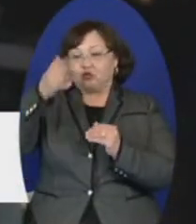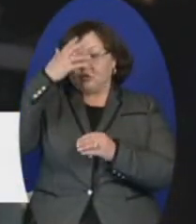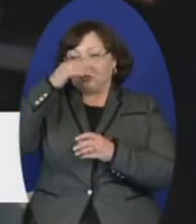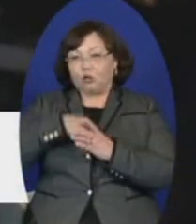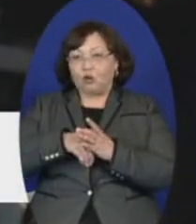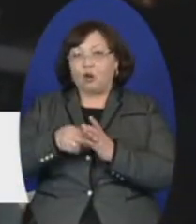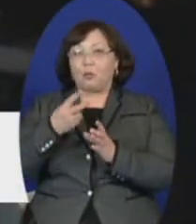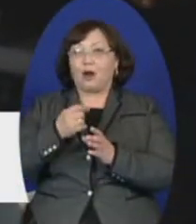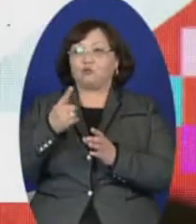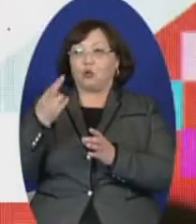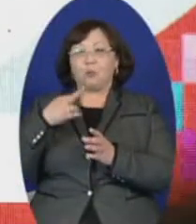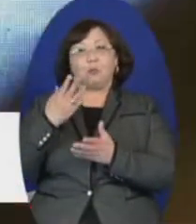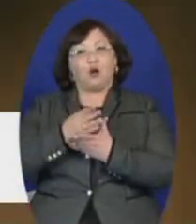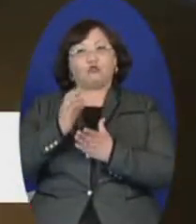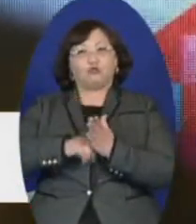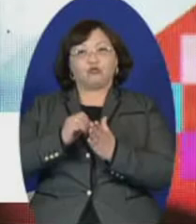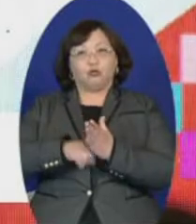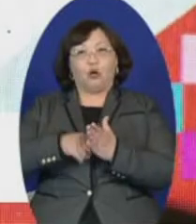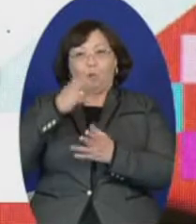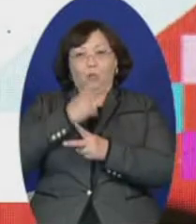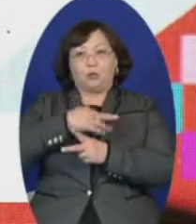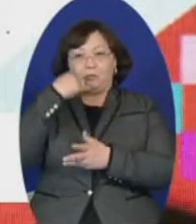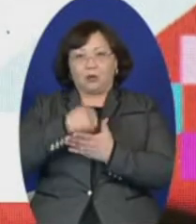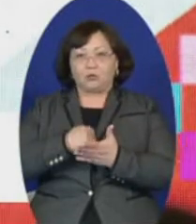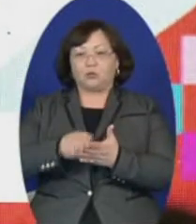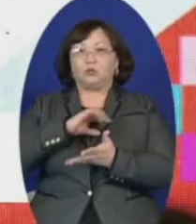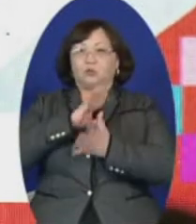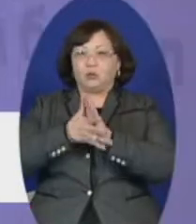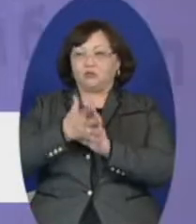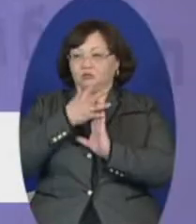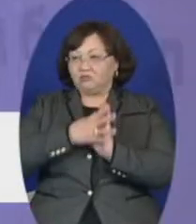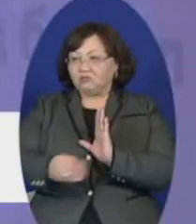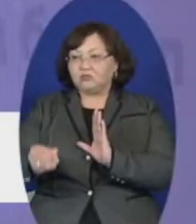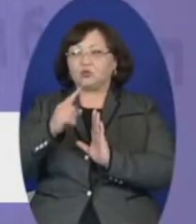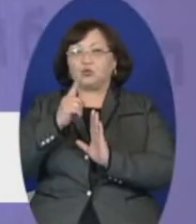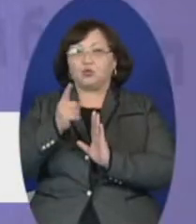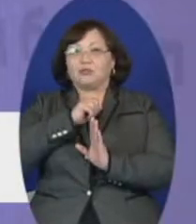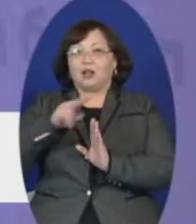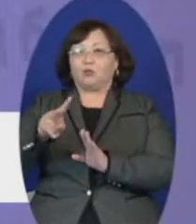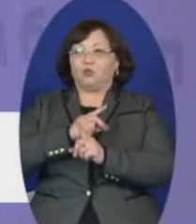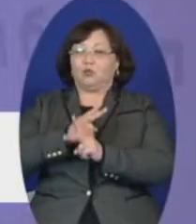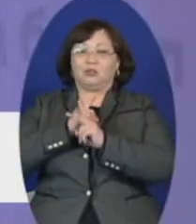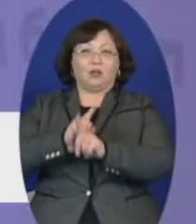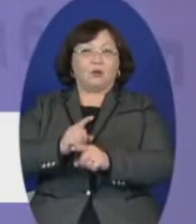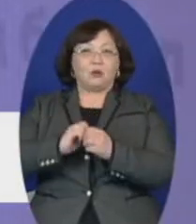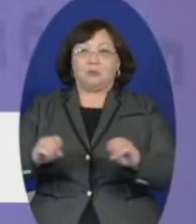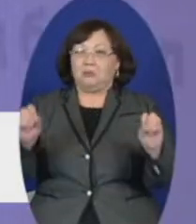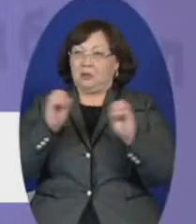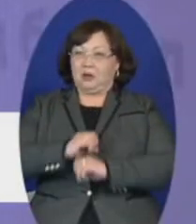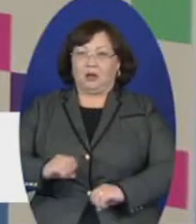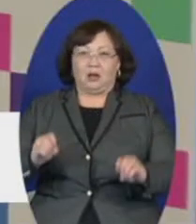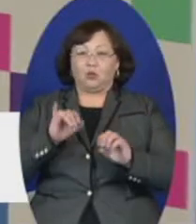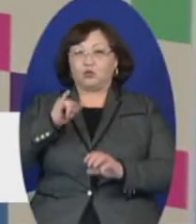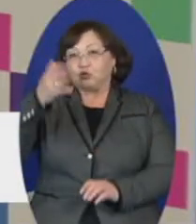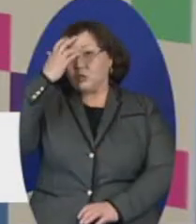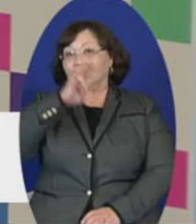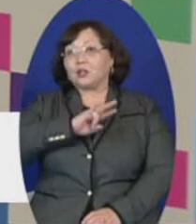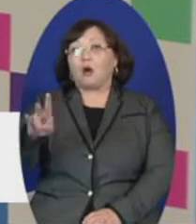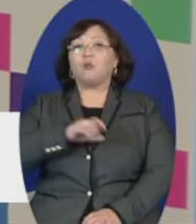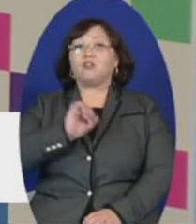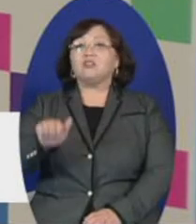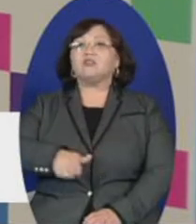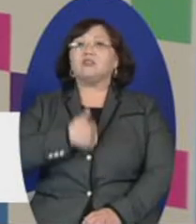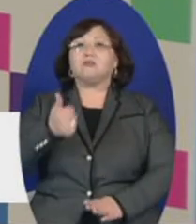батлагдсан ч олон зүйл заалт нь одоо болтол хэрэгждэггүй. Иймд шийдвэр гаргах төвшөнд эмэгтэйчүүдийн оролцоог нэмэгдүүлэхэд улс төрийн намууд чухал